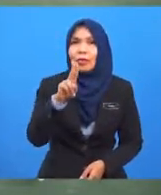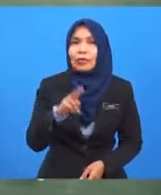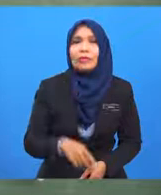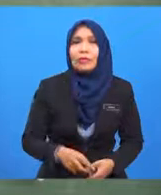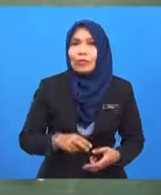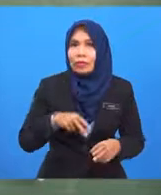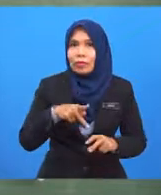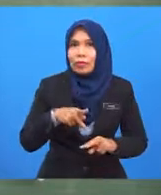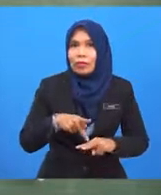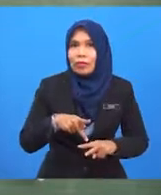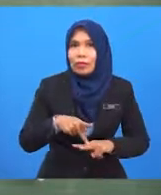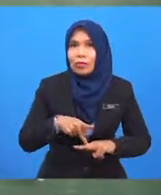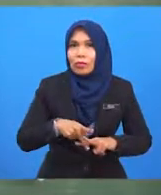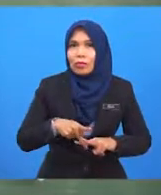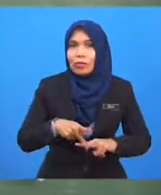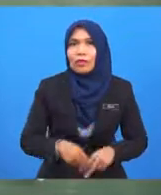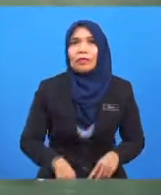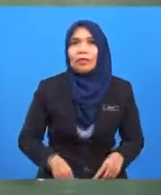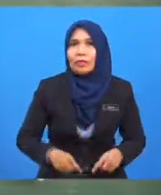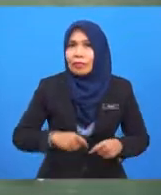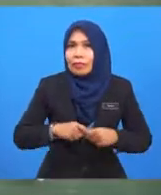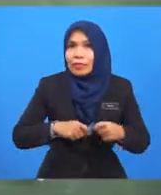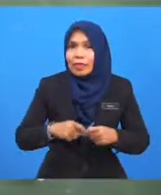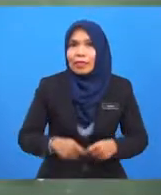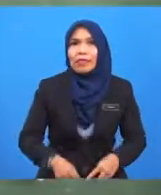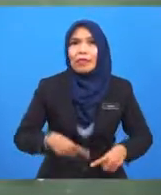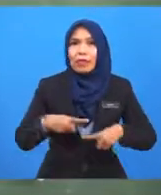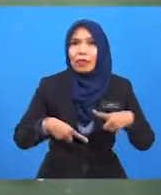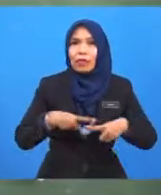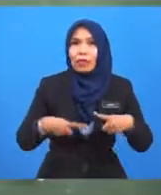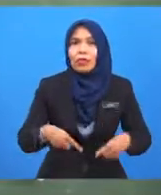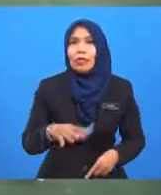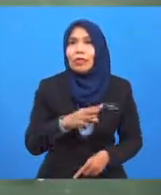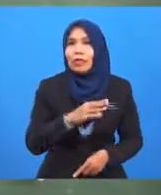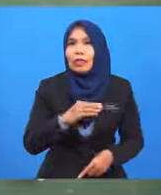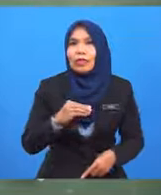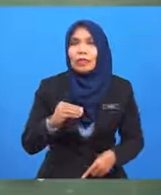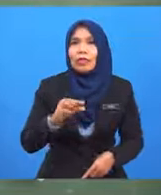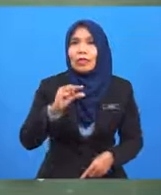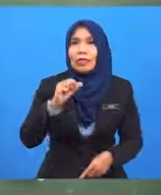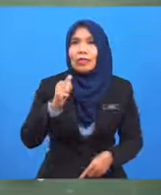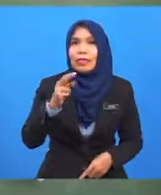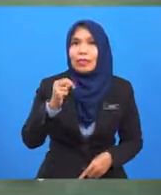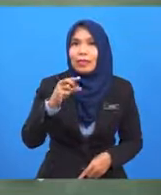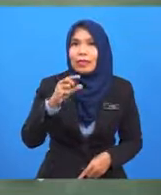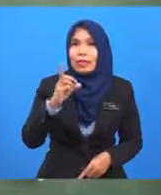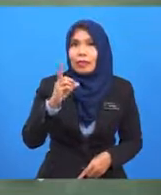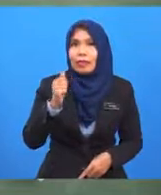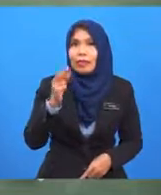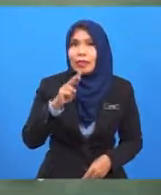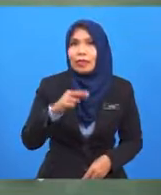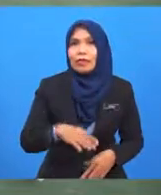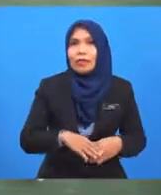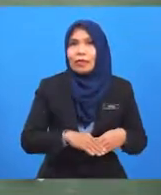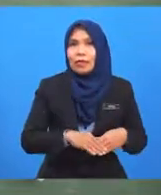tuas, takal, roda dan gandar, baji